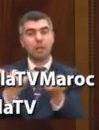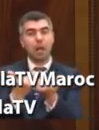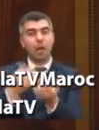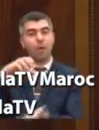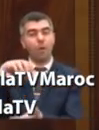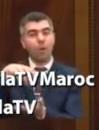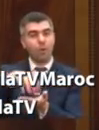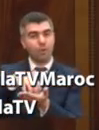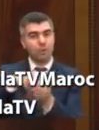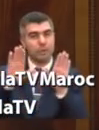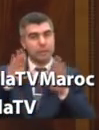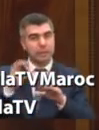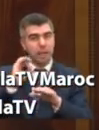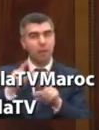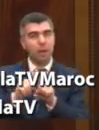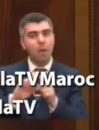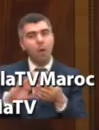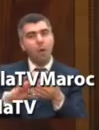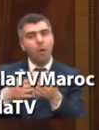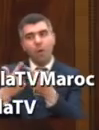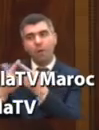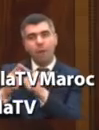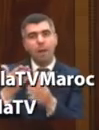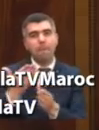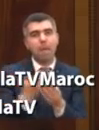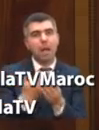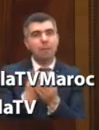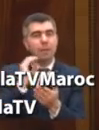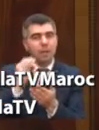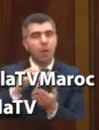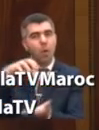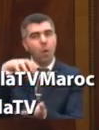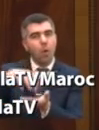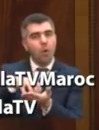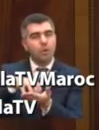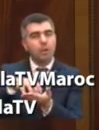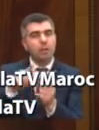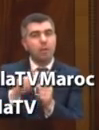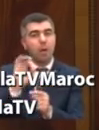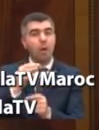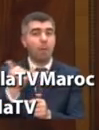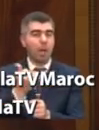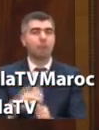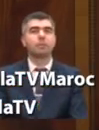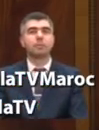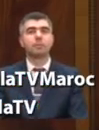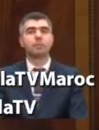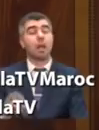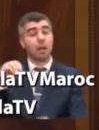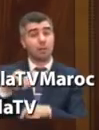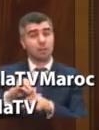في مصلحة القضية الفلسطينية بشكل عام وقضية القدس الشريفة خاصة. وهي